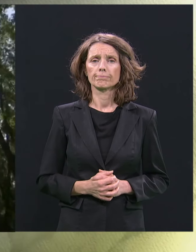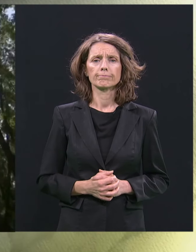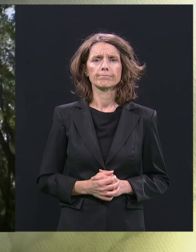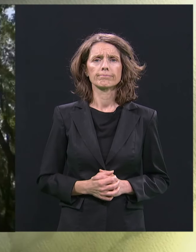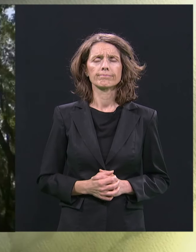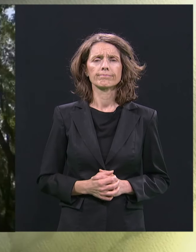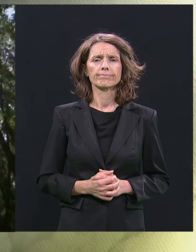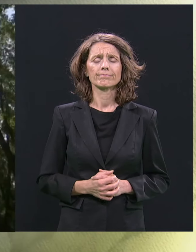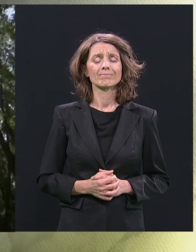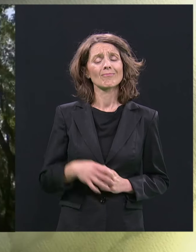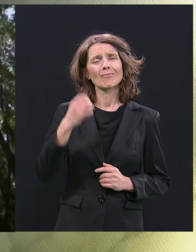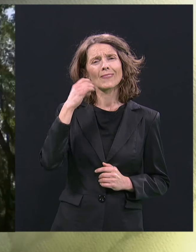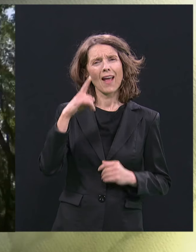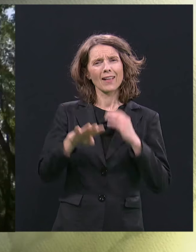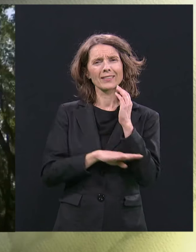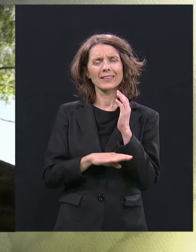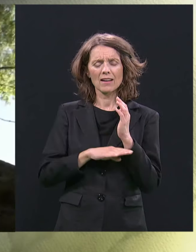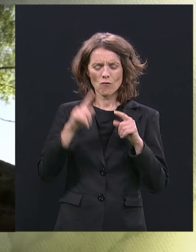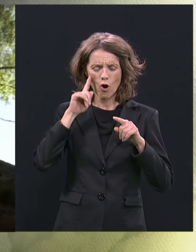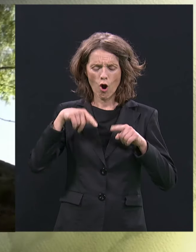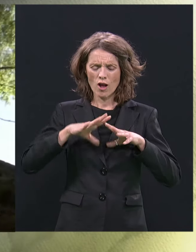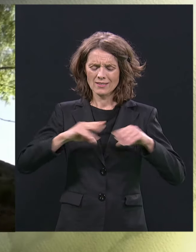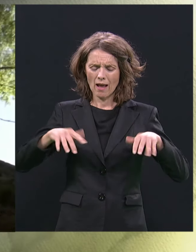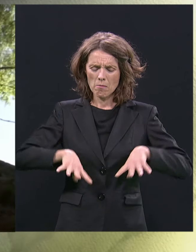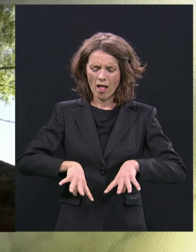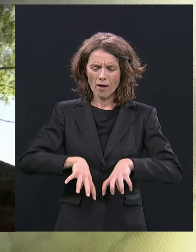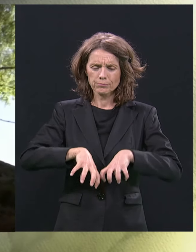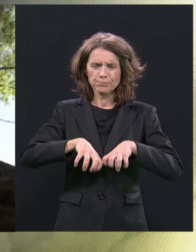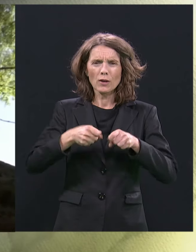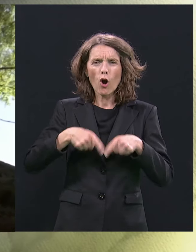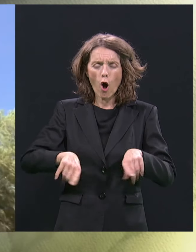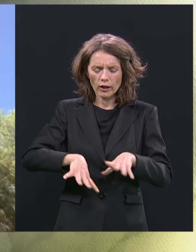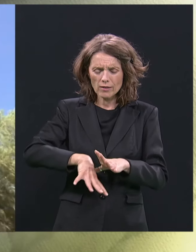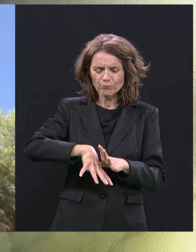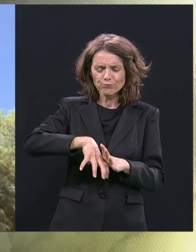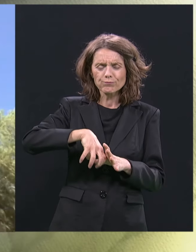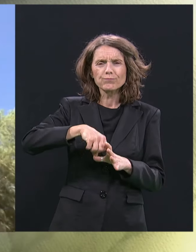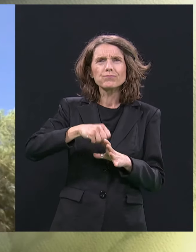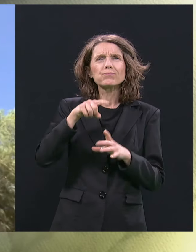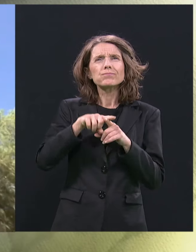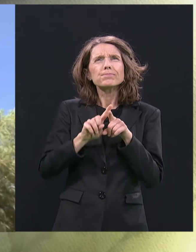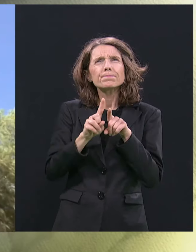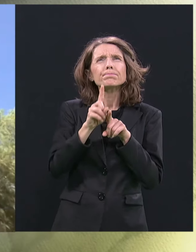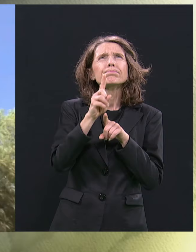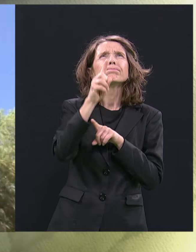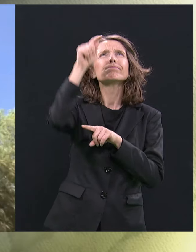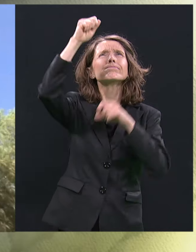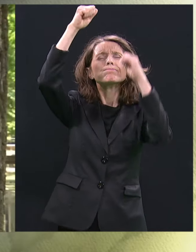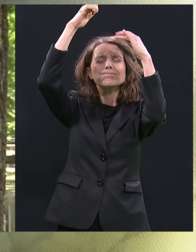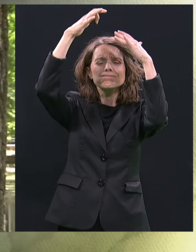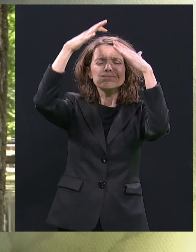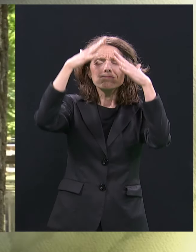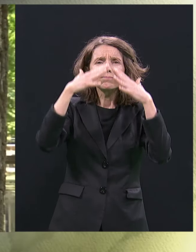čemu sanja drvo dok stremi ka nebeskim visinama? Dok korenjem crpi snagu iz zemlje i dok mu svekolika vaseljena udahnjuje